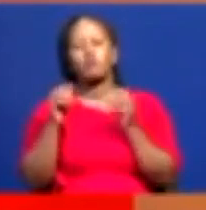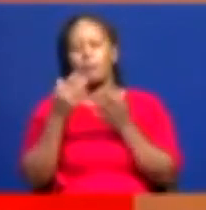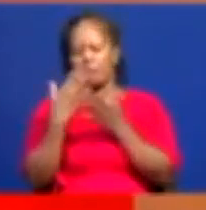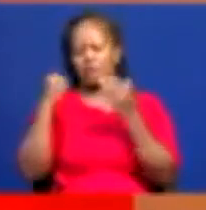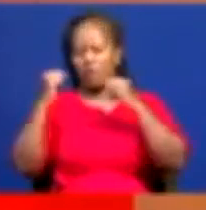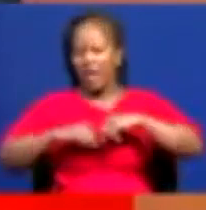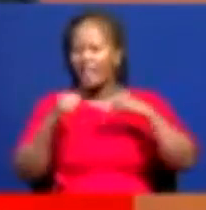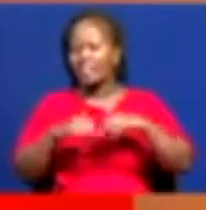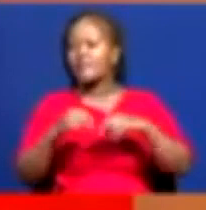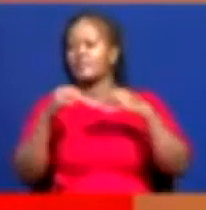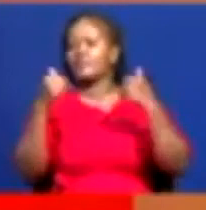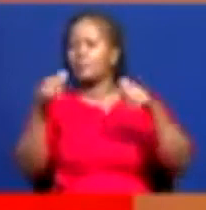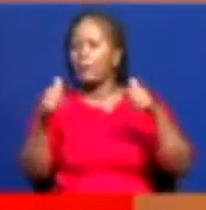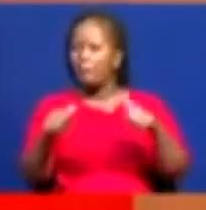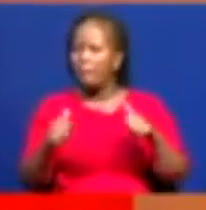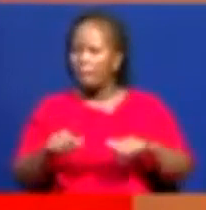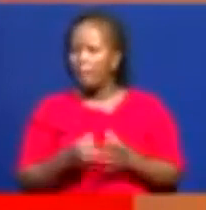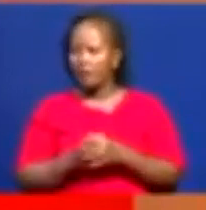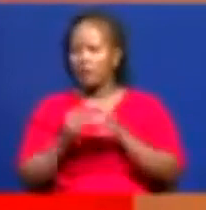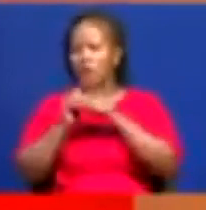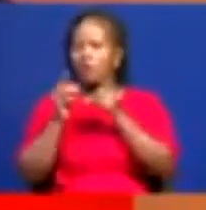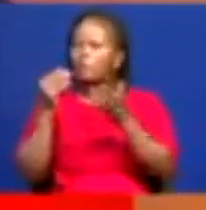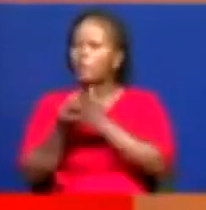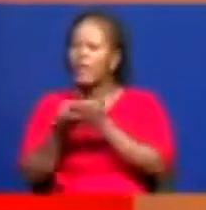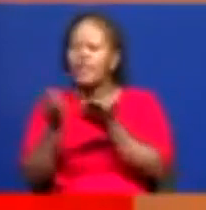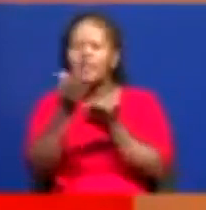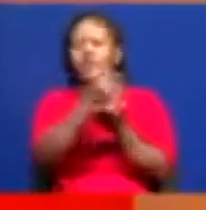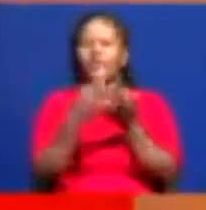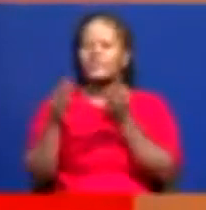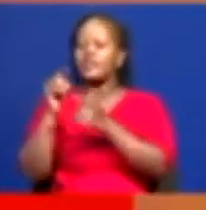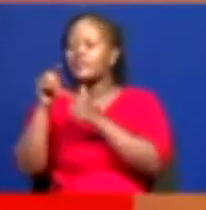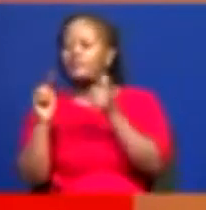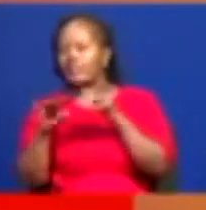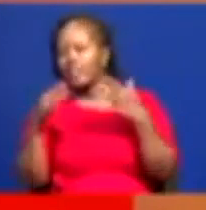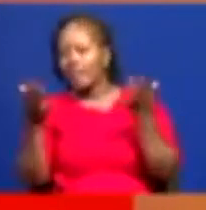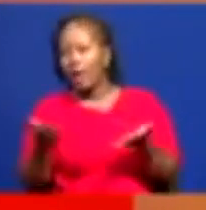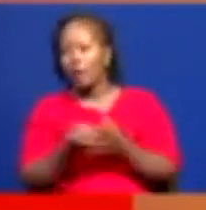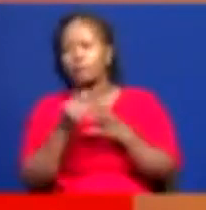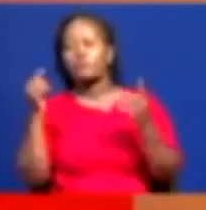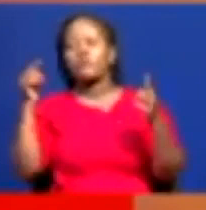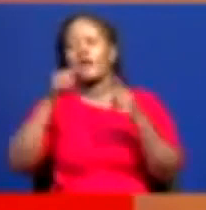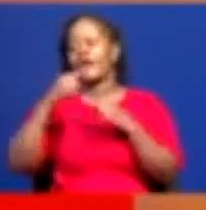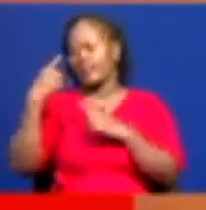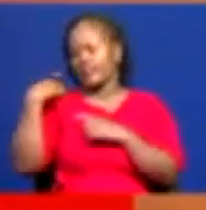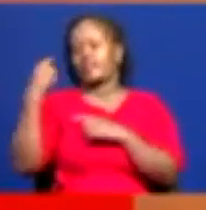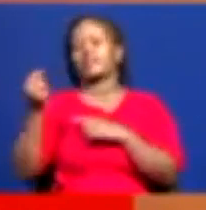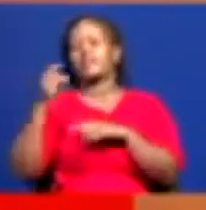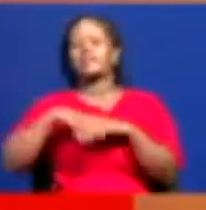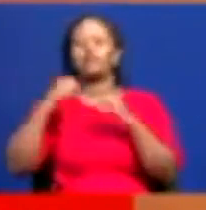vile itatekelezwa, na hii pesa ikiokotwa itangawanywa namna gani. Mpaka juzi tulipofikia